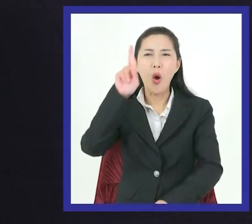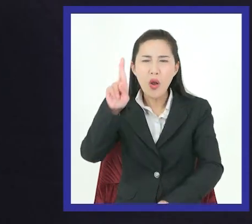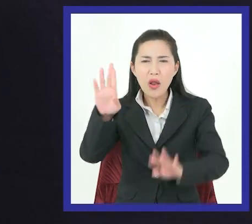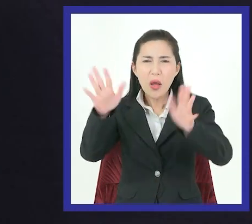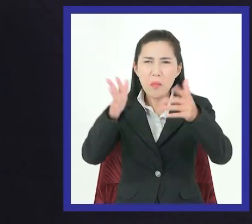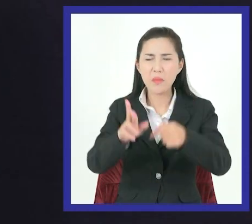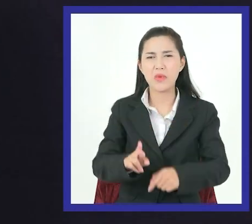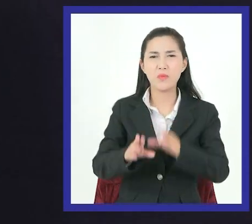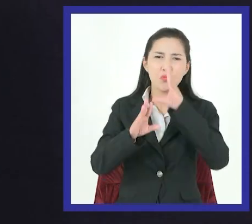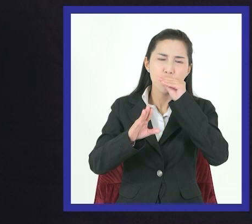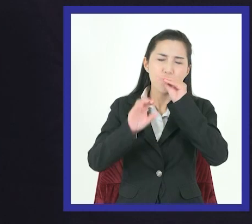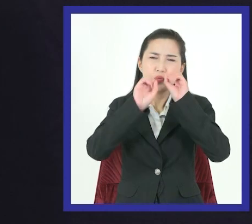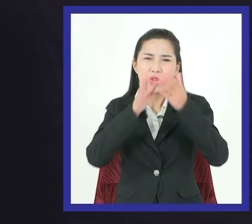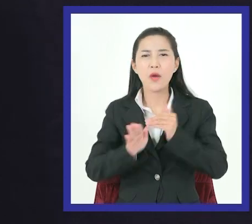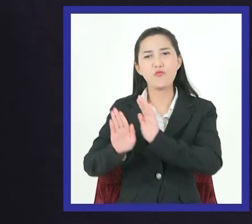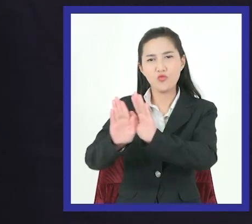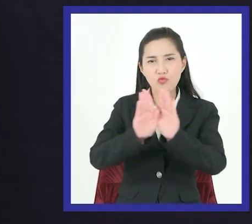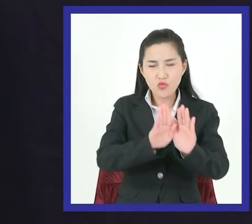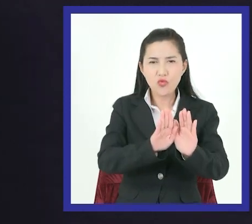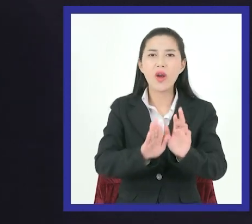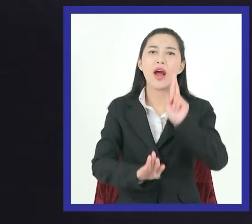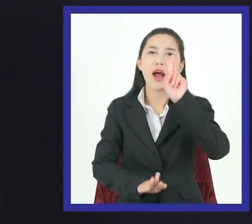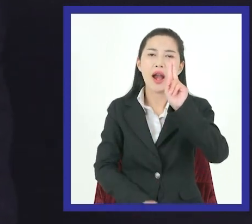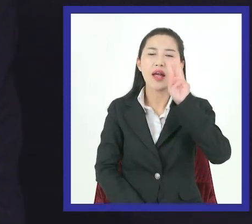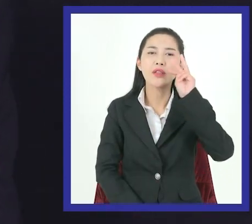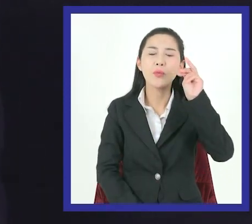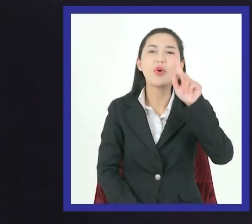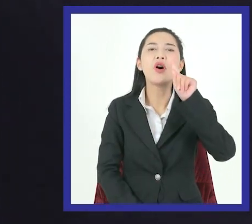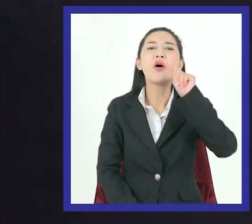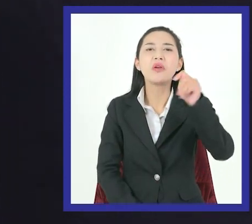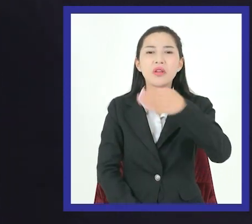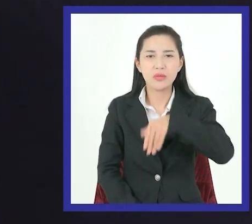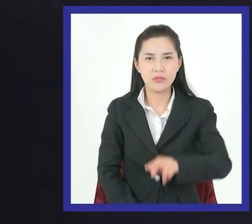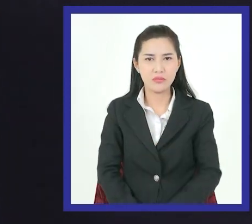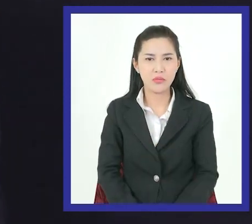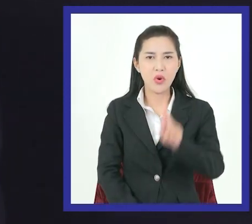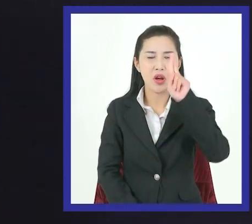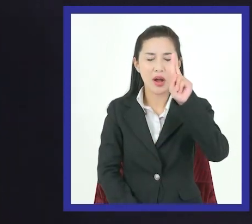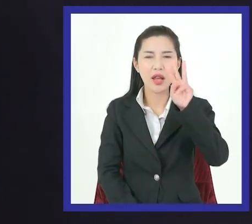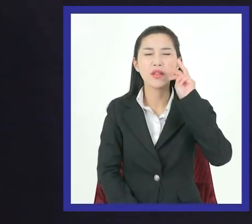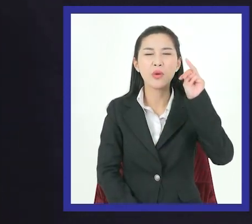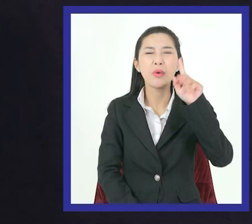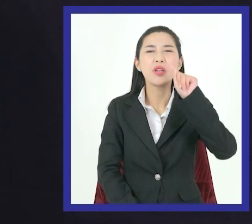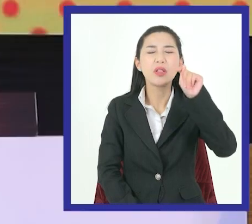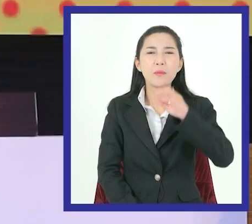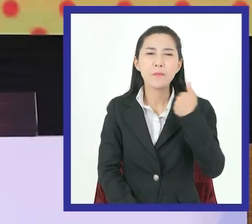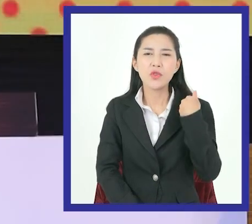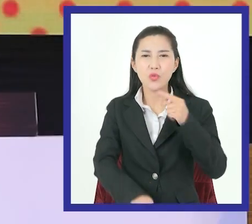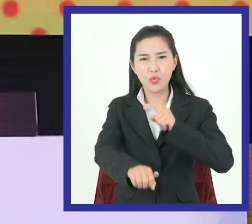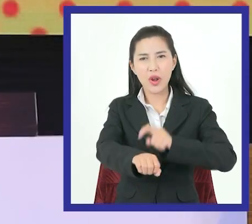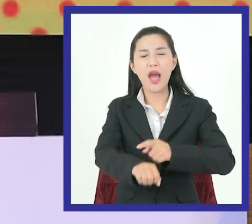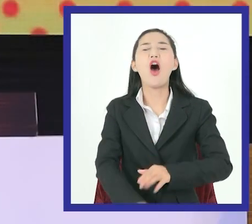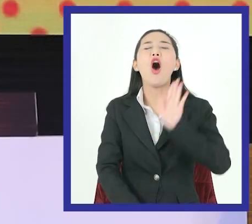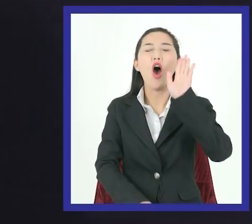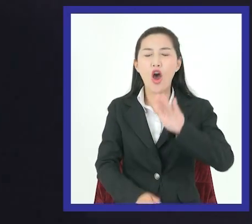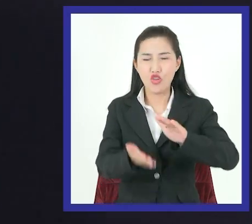มันจะไปเอาอะไรล่ะถูกมั้ยต้องฝากท่านรัฐมนตรีไว้นิดนึงสู้ส่าเป็นถึงรัฐมนตรีมีเวลาทำอะไรให้มันเร็วรรัฐมน